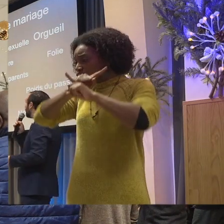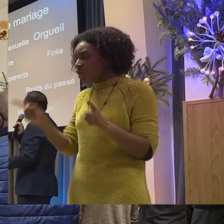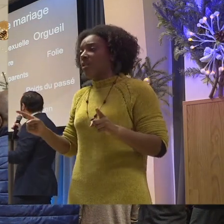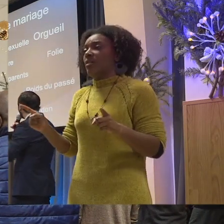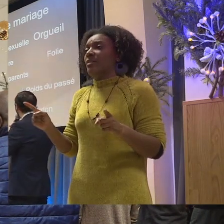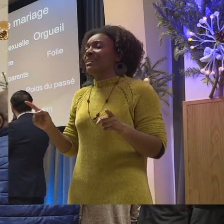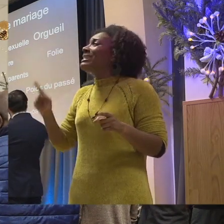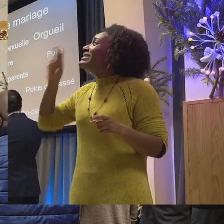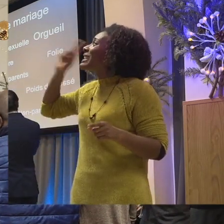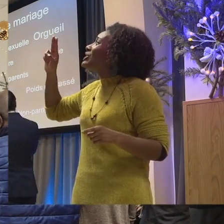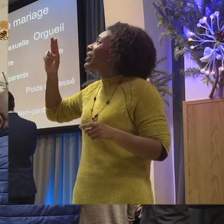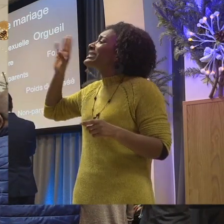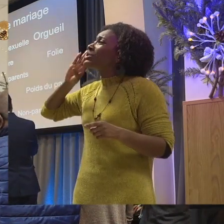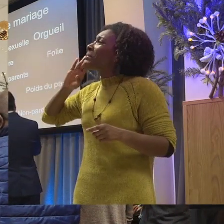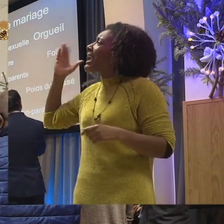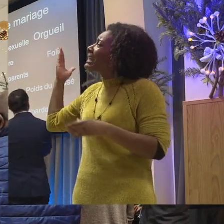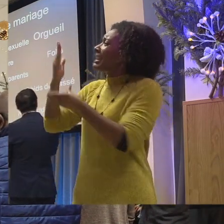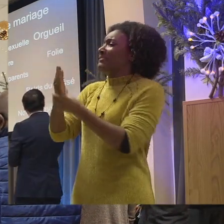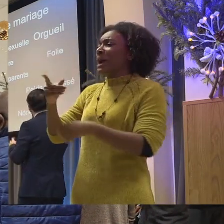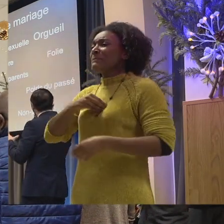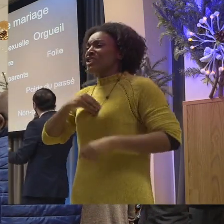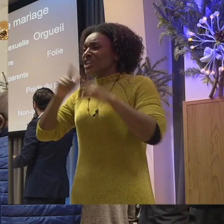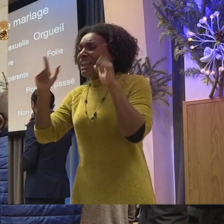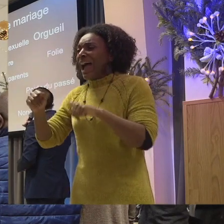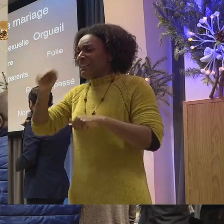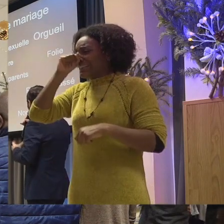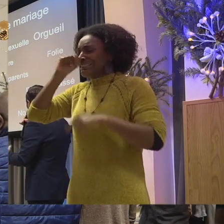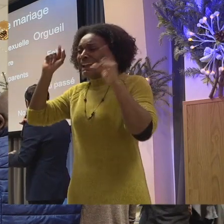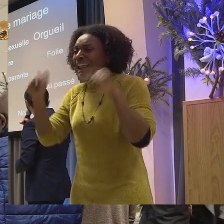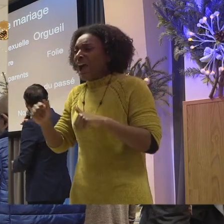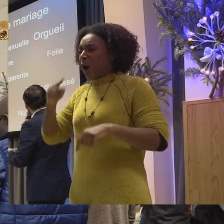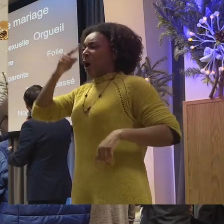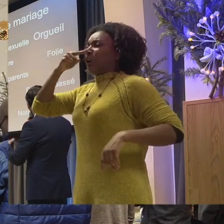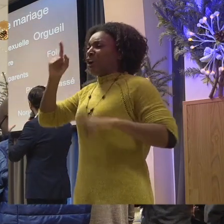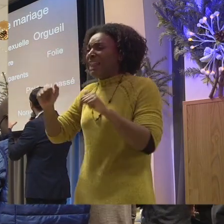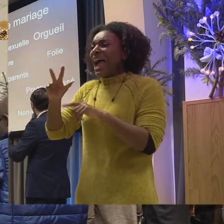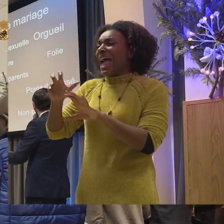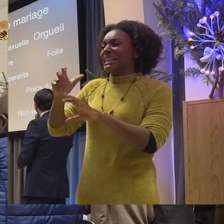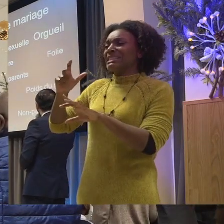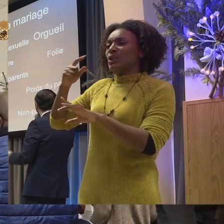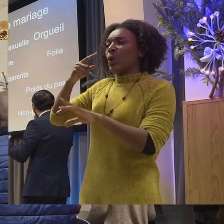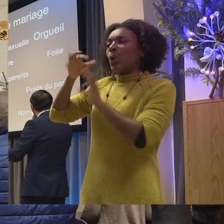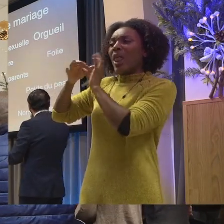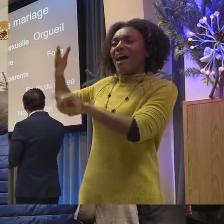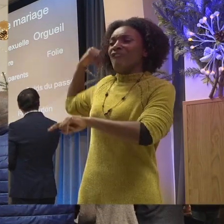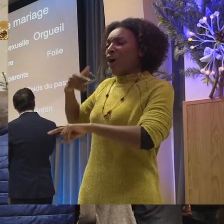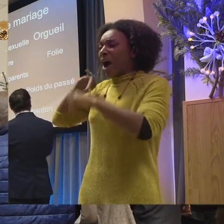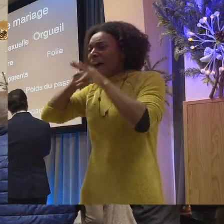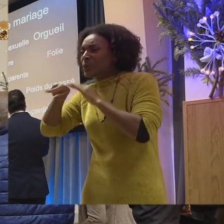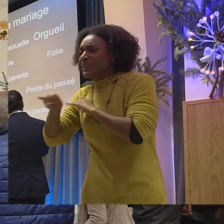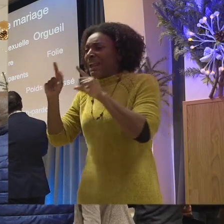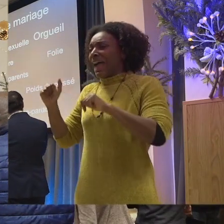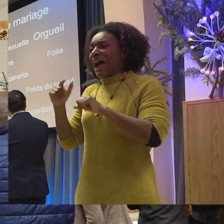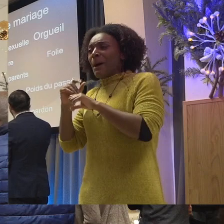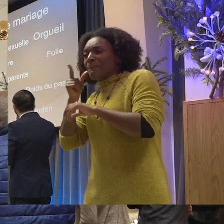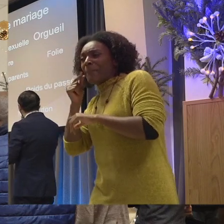grâce, là où il y a le péché, là où il y a de l'immoralité sexuelle, de l'orgueil, des ex-relations, de l'adultère, de la folie, de la dépendance avec les parents,